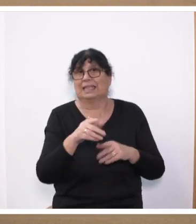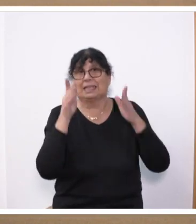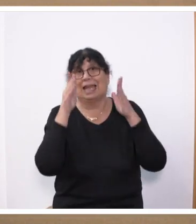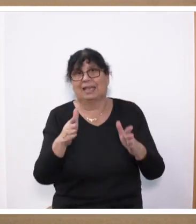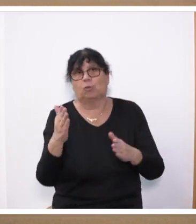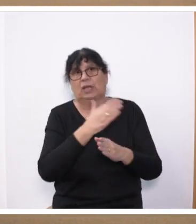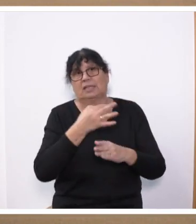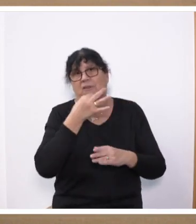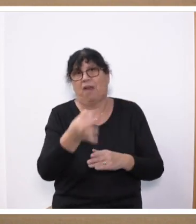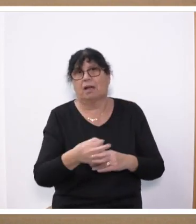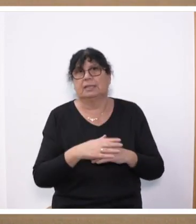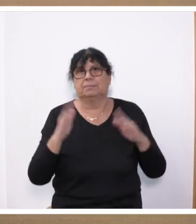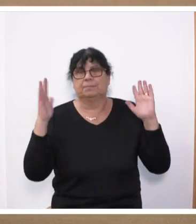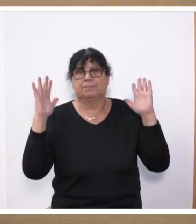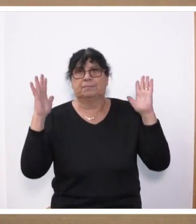hinterfragen.